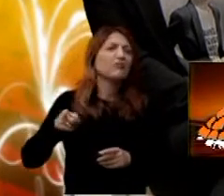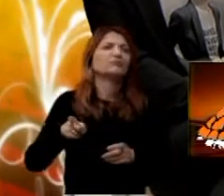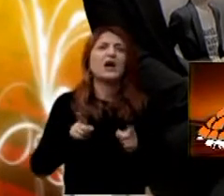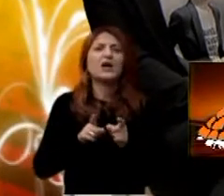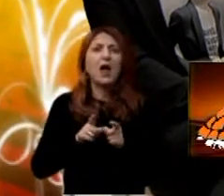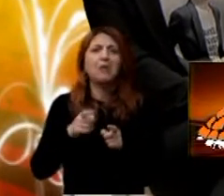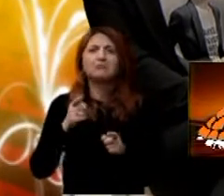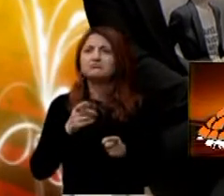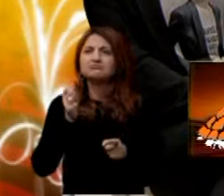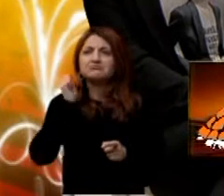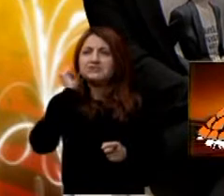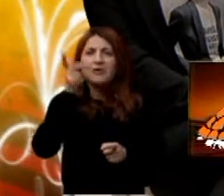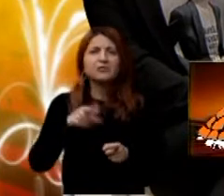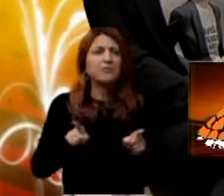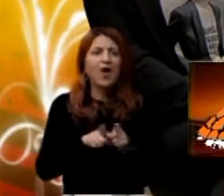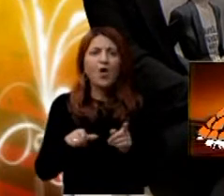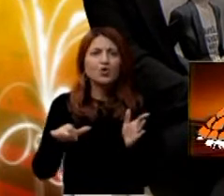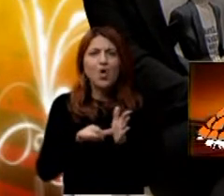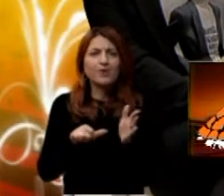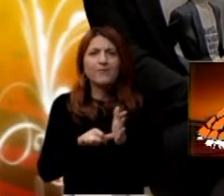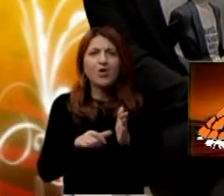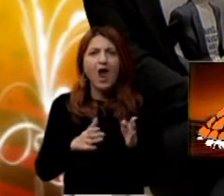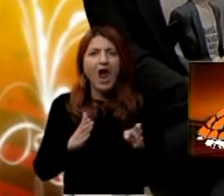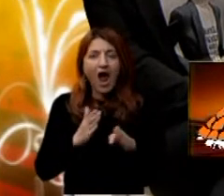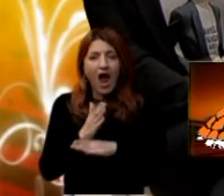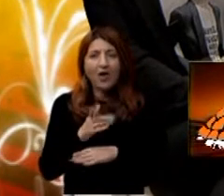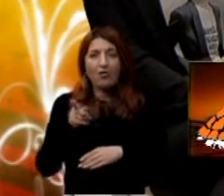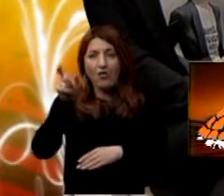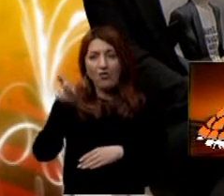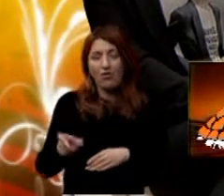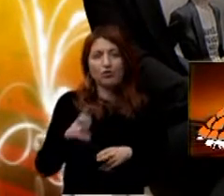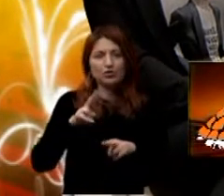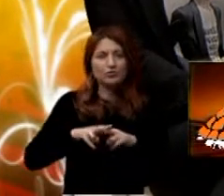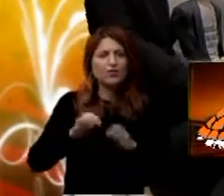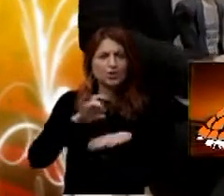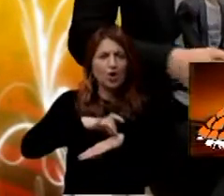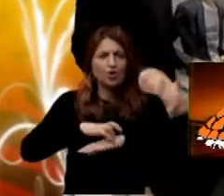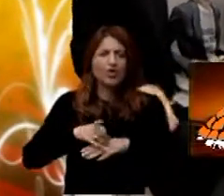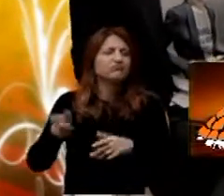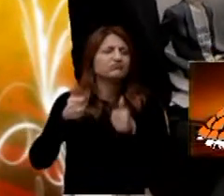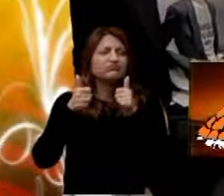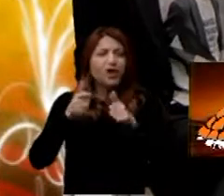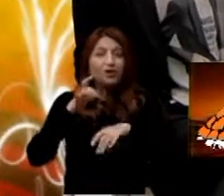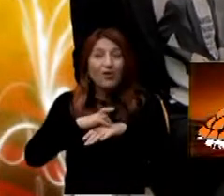bilo svakodnevnica, ako bi se liječnik, vrhunski specijalista,